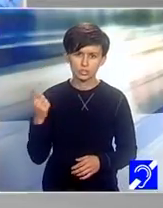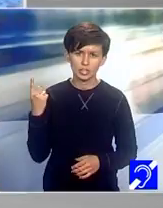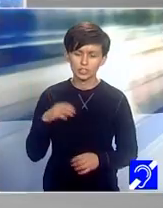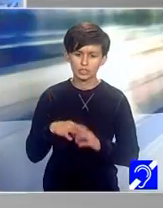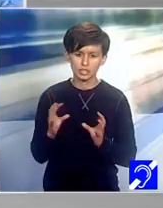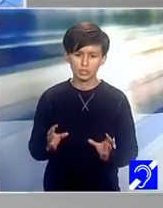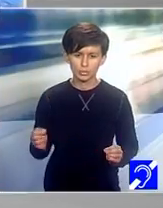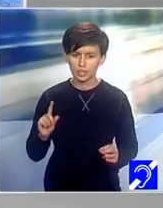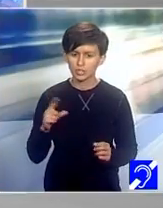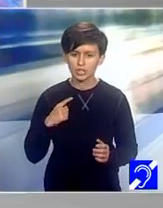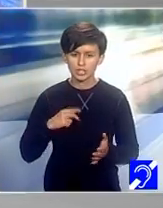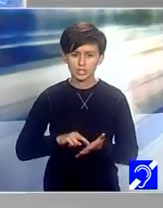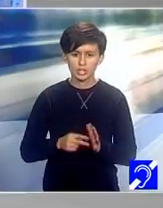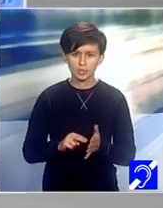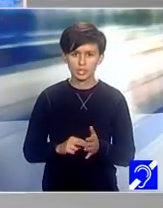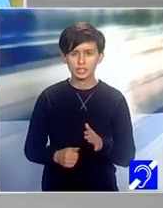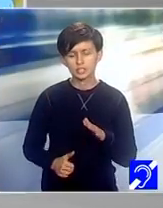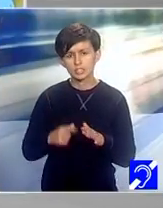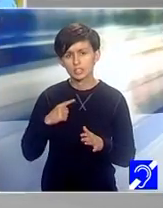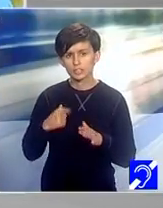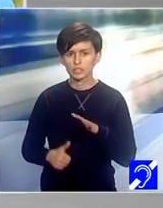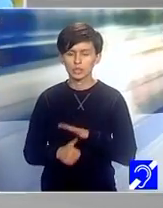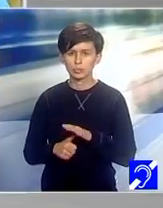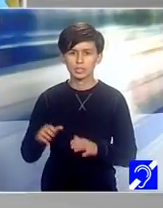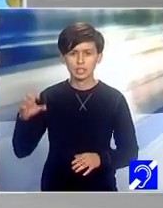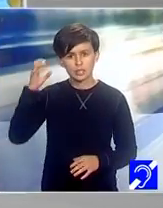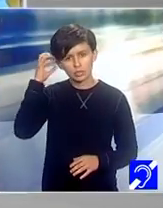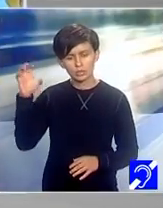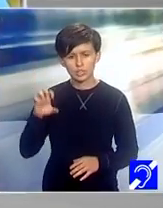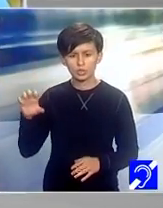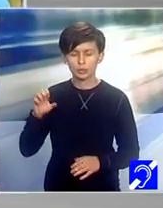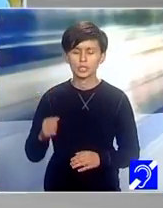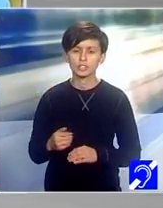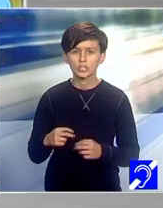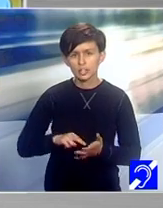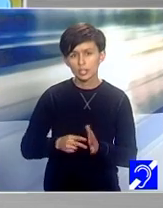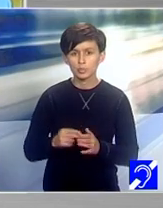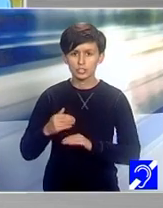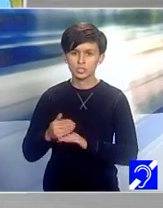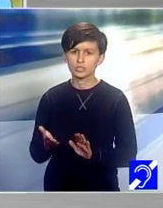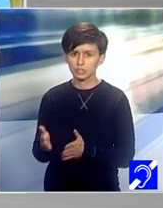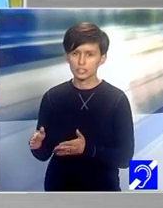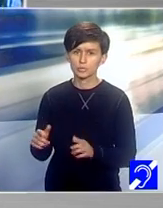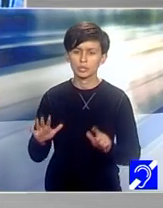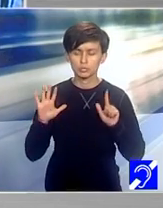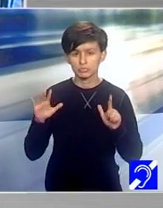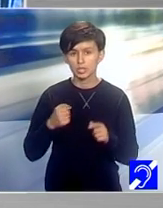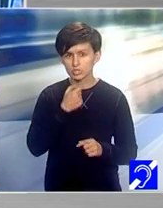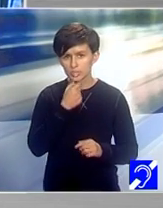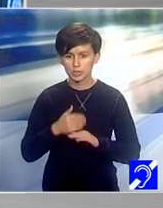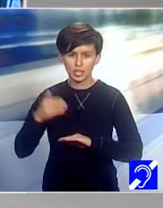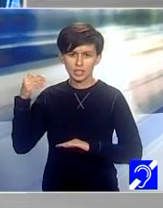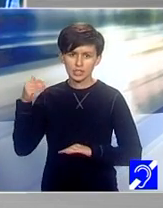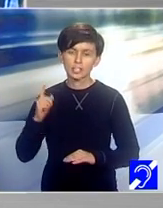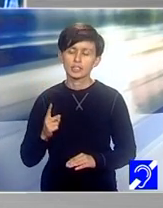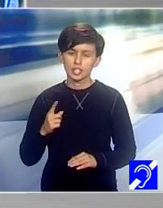fie o capitală culturală europeană, de aceea procesul începe cu 5, 6, 7 ani de zile înainte. Dar există timp pentru a